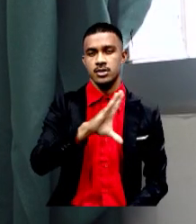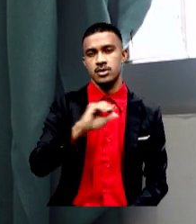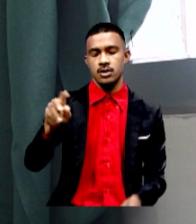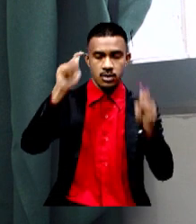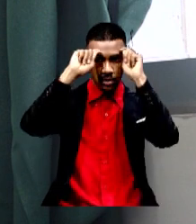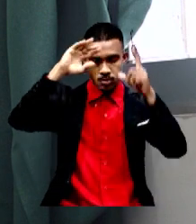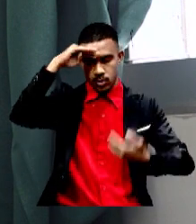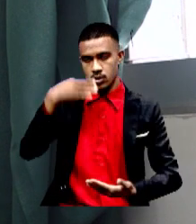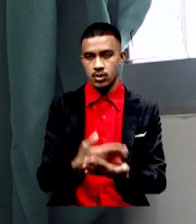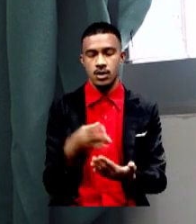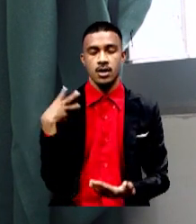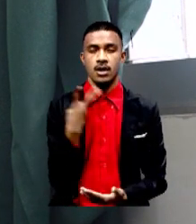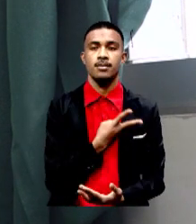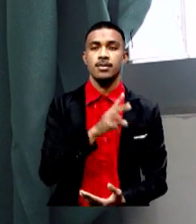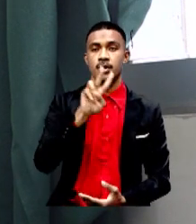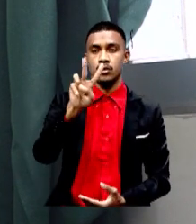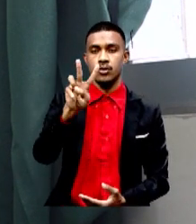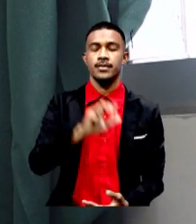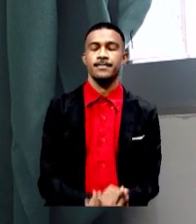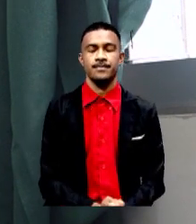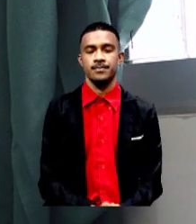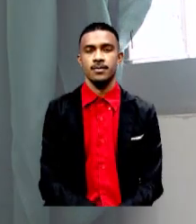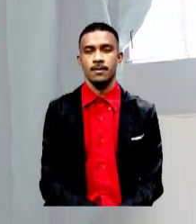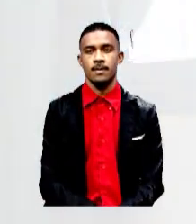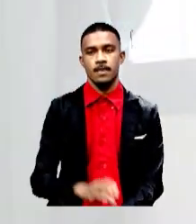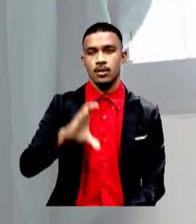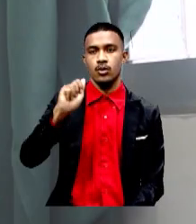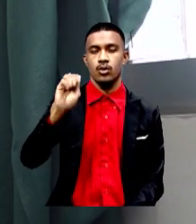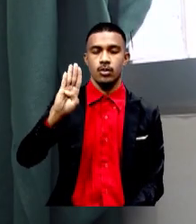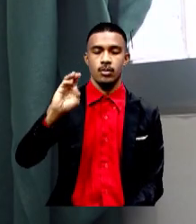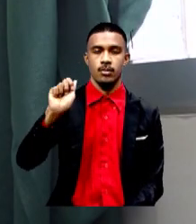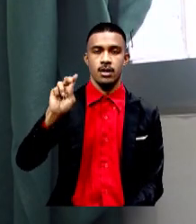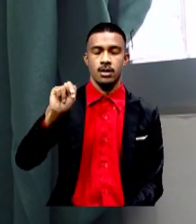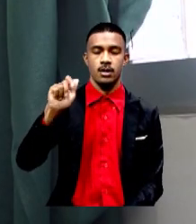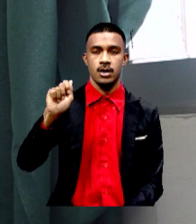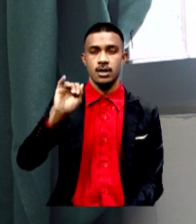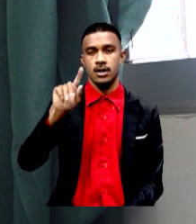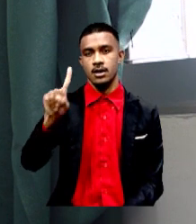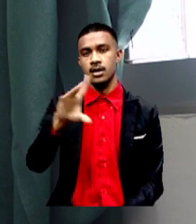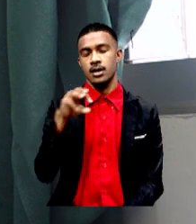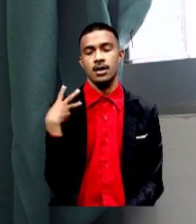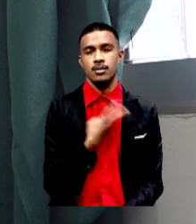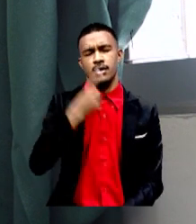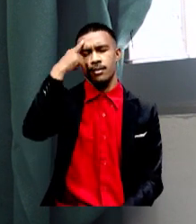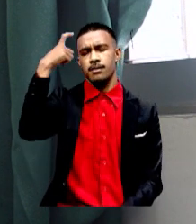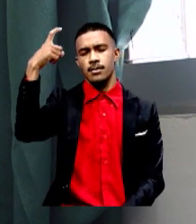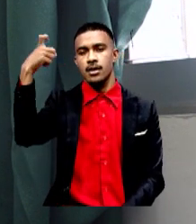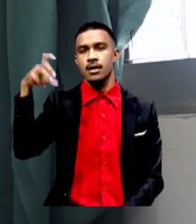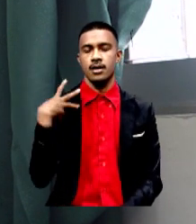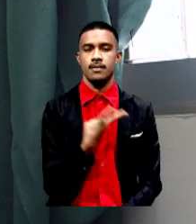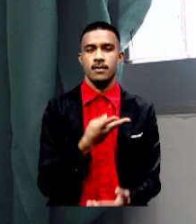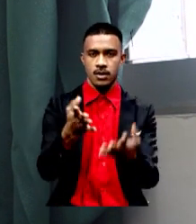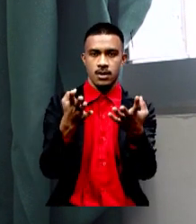wang amina in rua i kuba naida tangne amininya mehi amininya suspiro hakarat ihatan